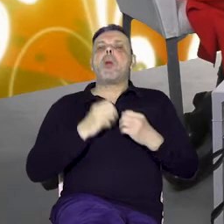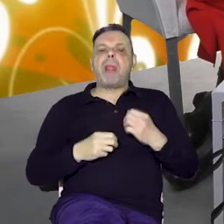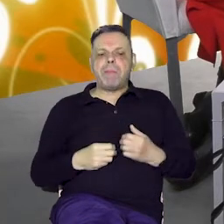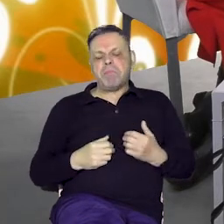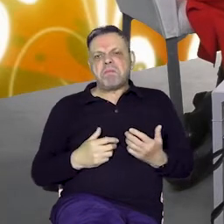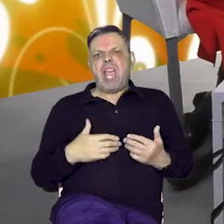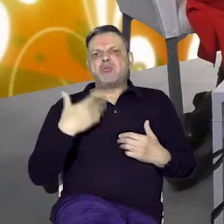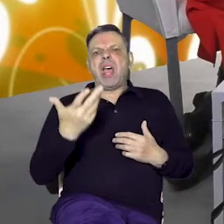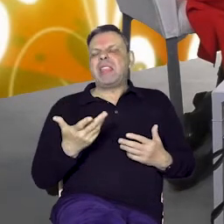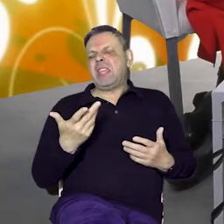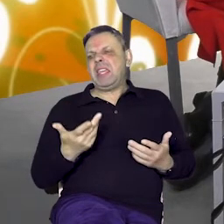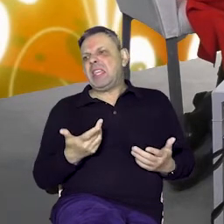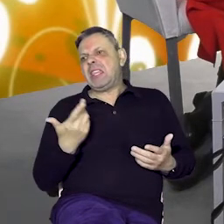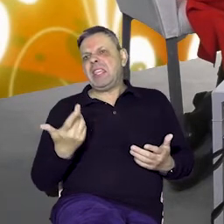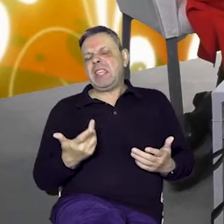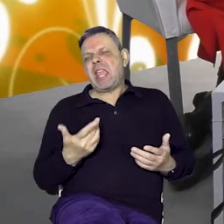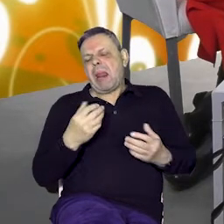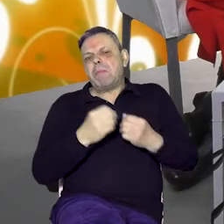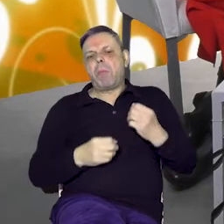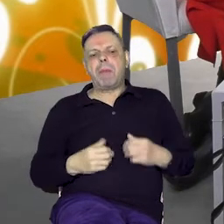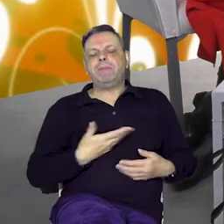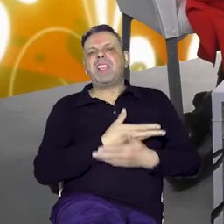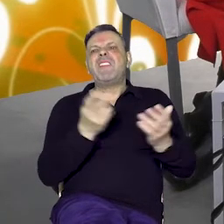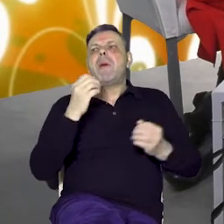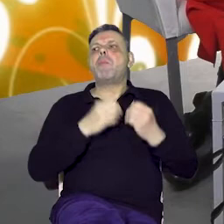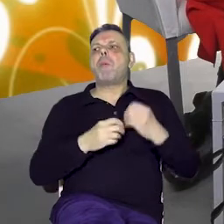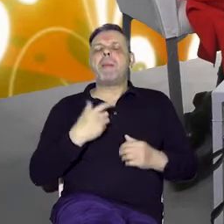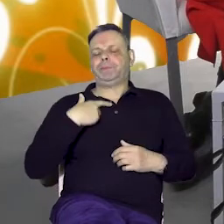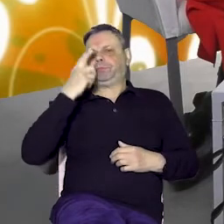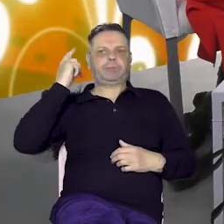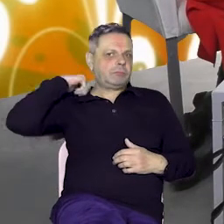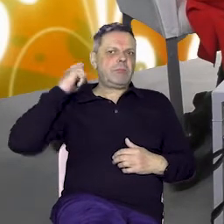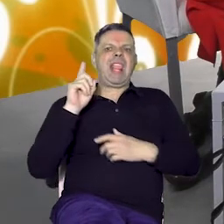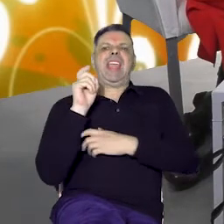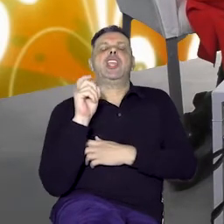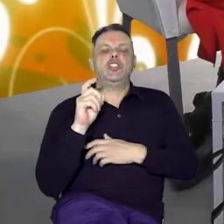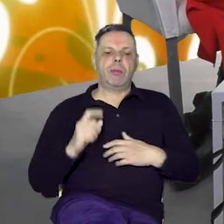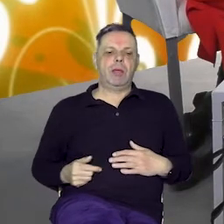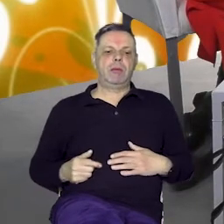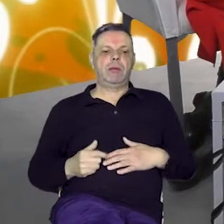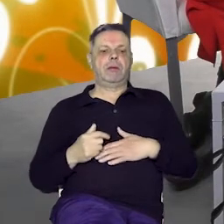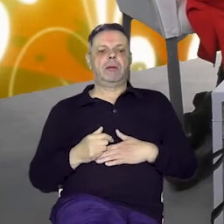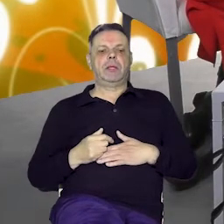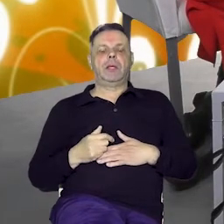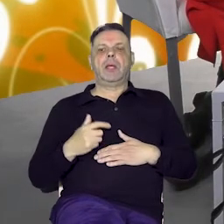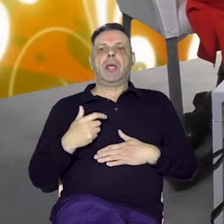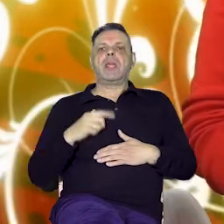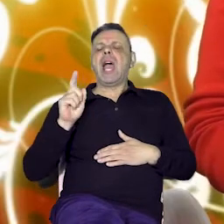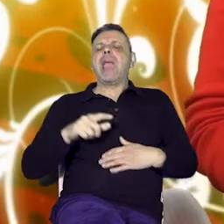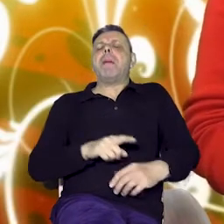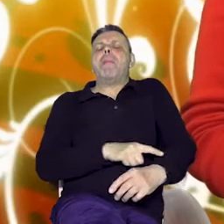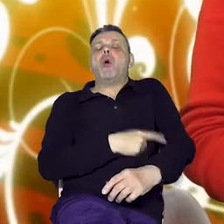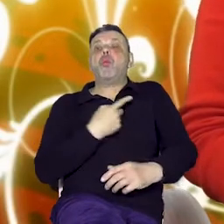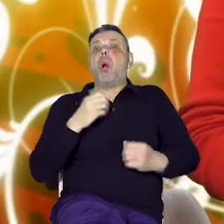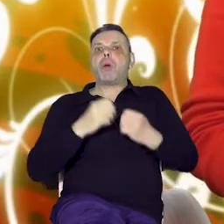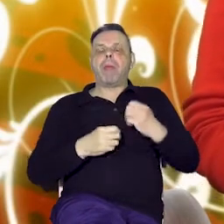možda će zvučati banalno, problem. Gledajte, svi imaju probleme sa kralješnicom. Ja ih imam jako, jako dugo.